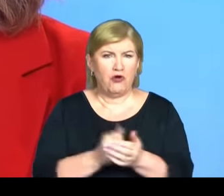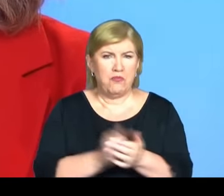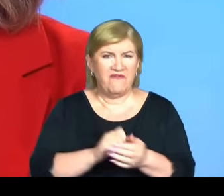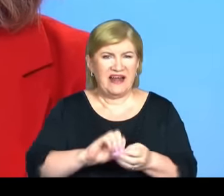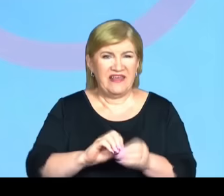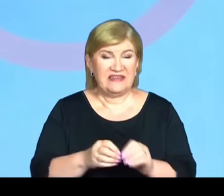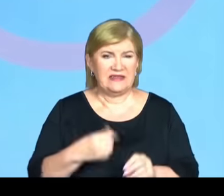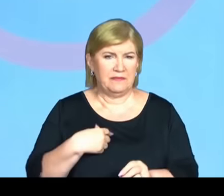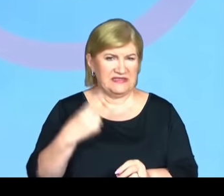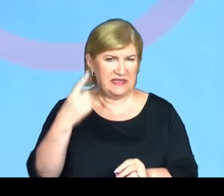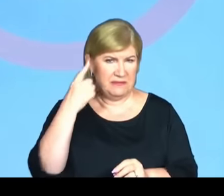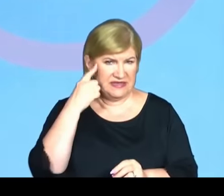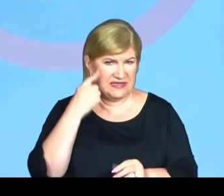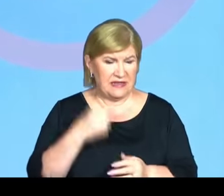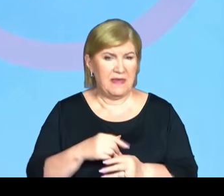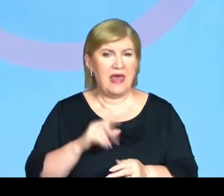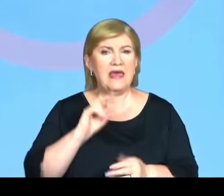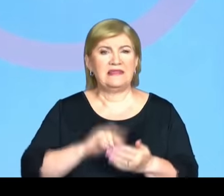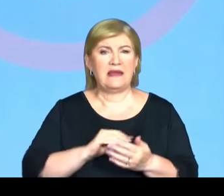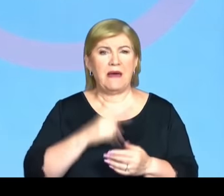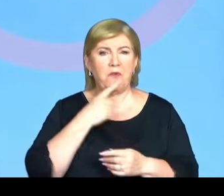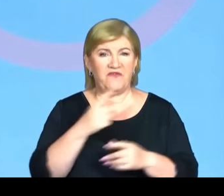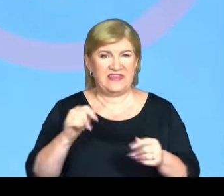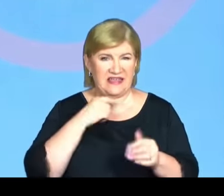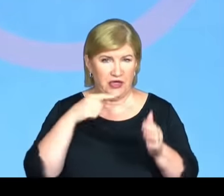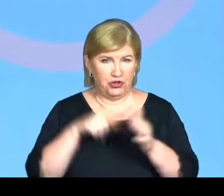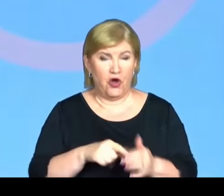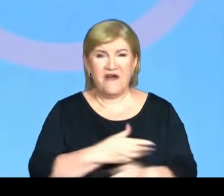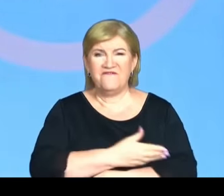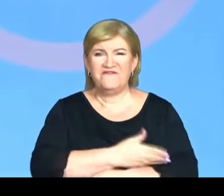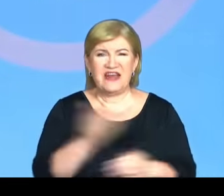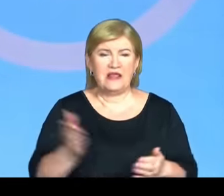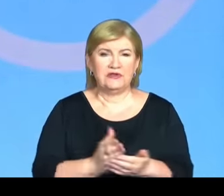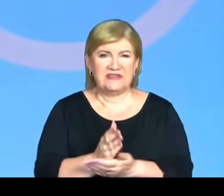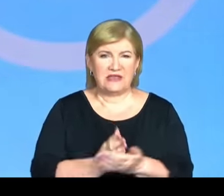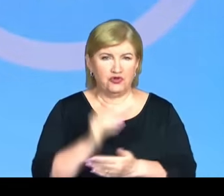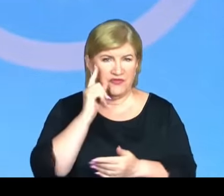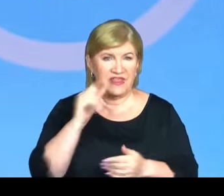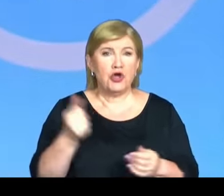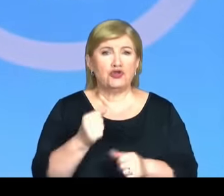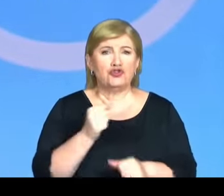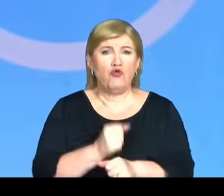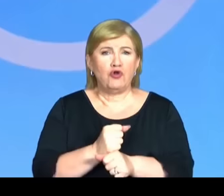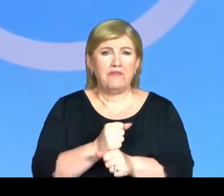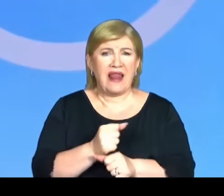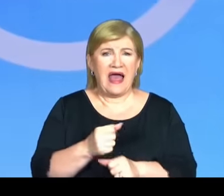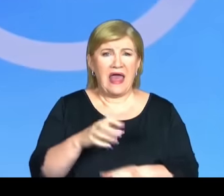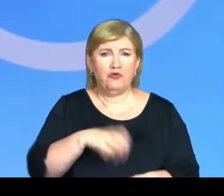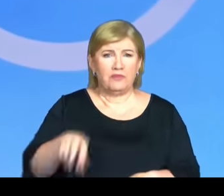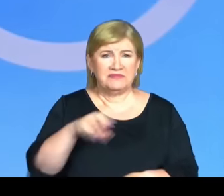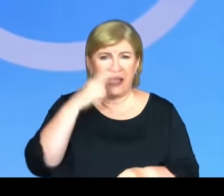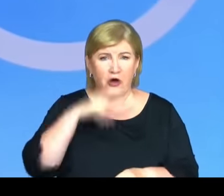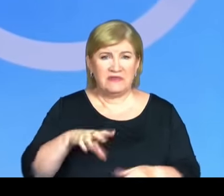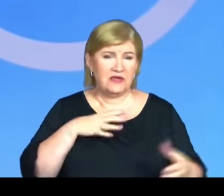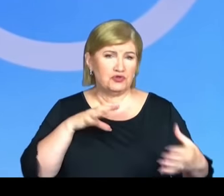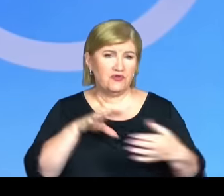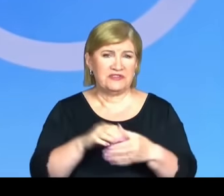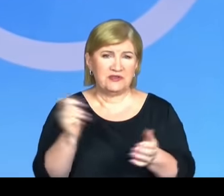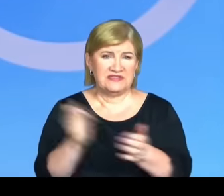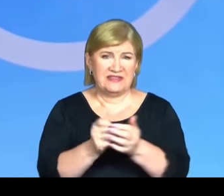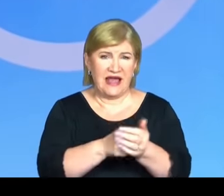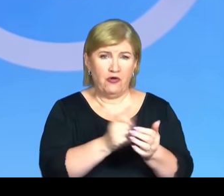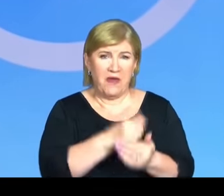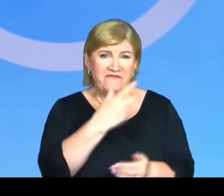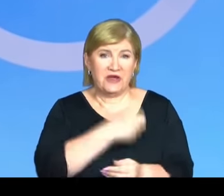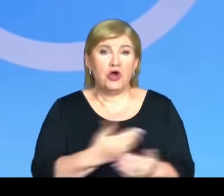myslíme, že treba, pán redaktor, povedať aj to, že verejnosť si zaslúži vedieť aj to, čo robila Európska komisia, napríklad v súvislosti s nákupom vakcín. Čo je s